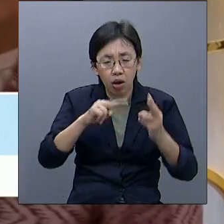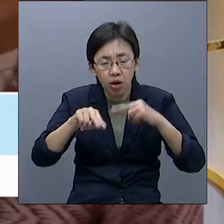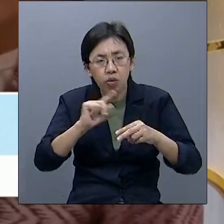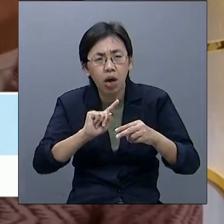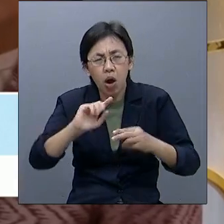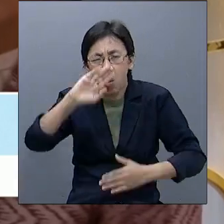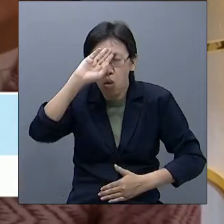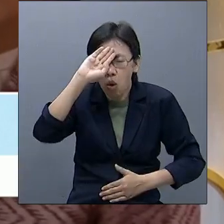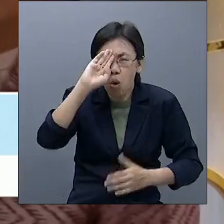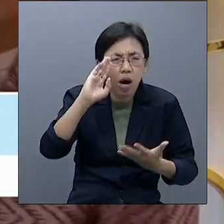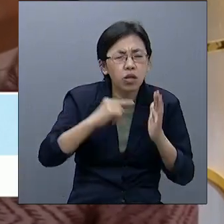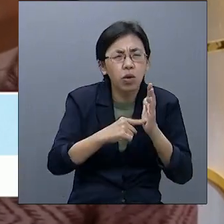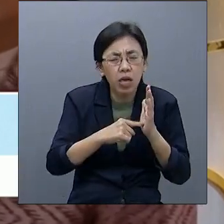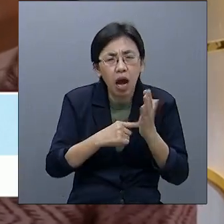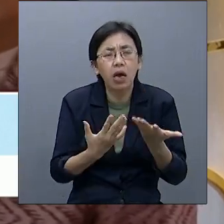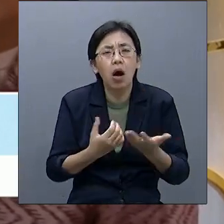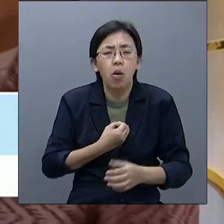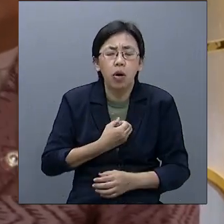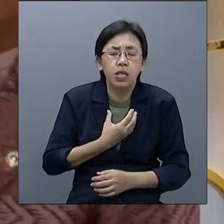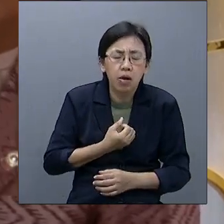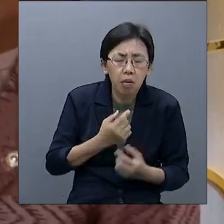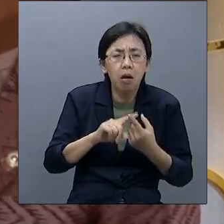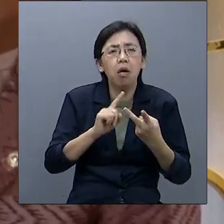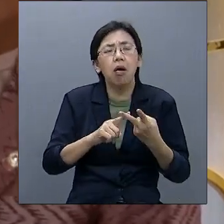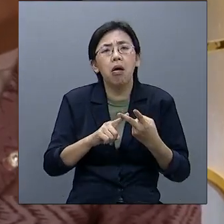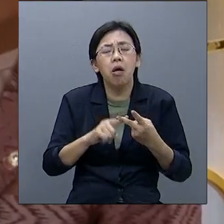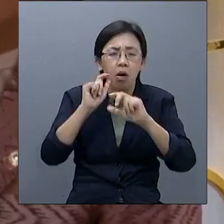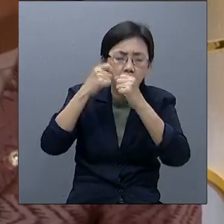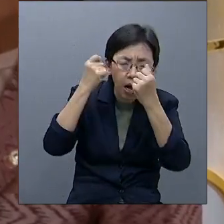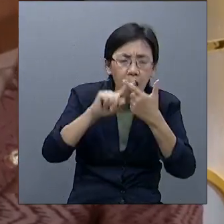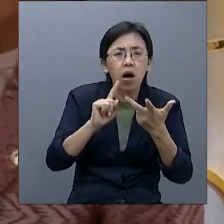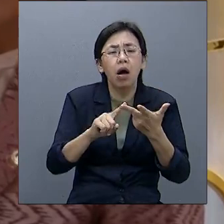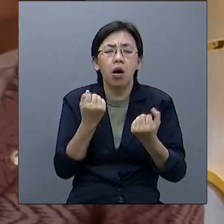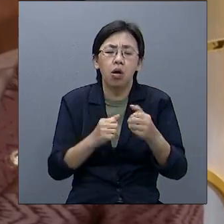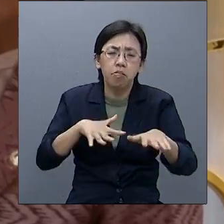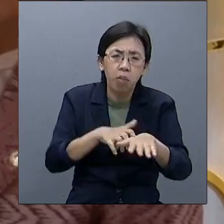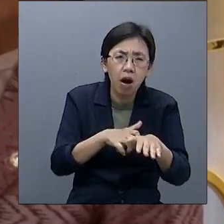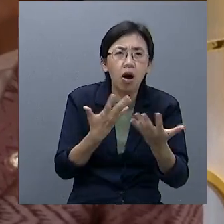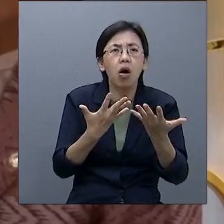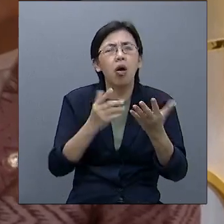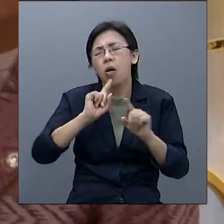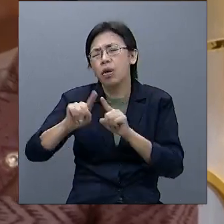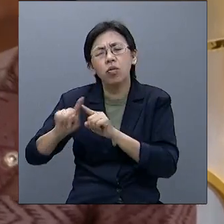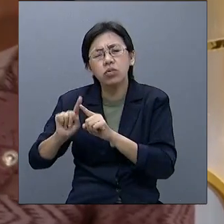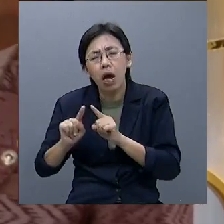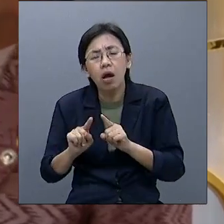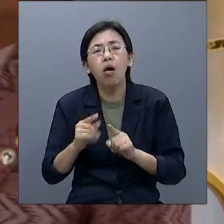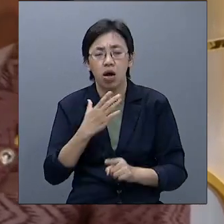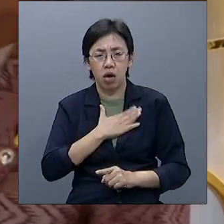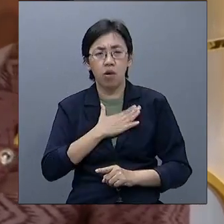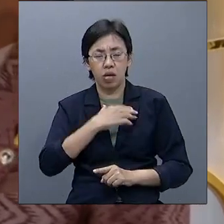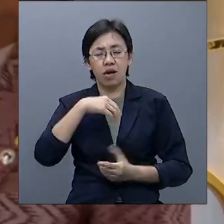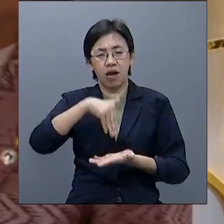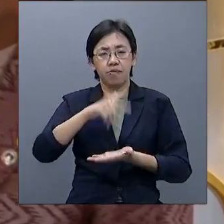จจุบันทันด่วนเช่นโรคสโตรกสเตมี่นะครับโรคอุบัติเหตุบนท้องถนนเฮดอิจารีแล้วก็โรคเซปซิสน